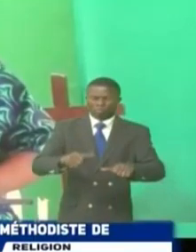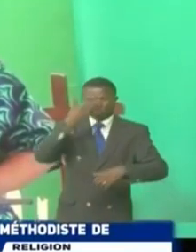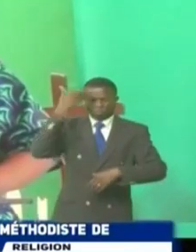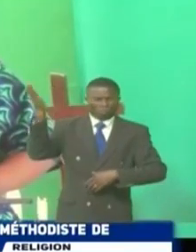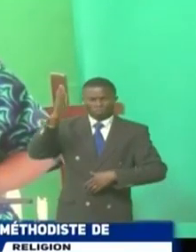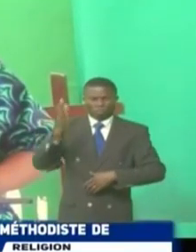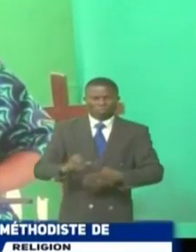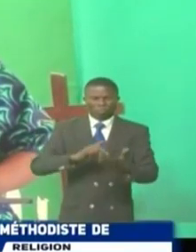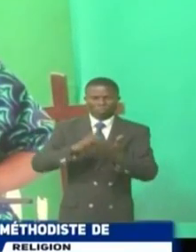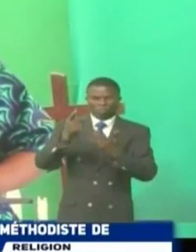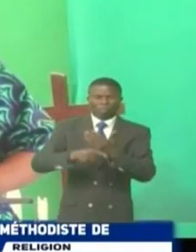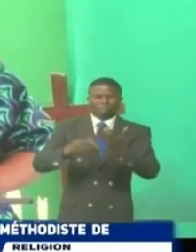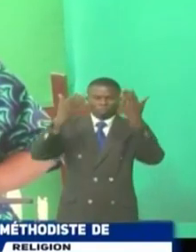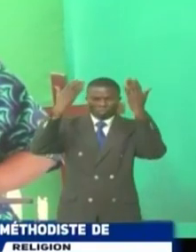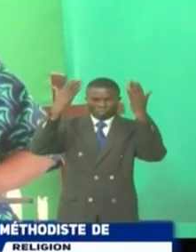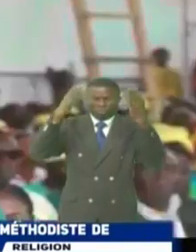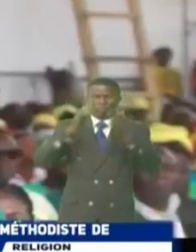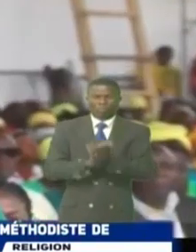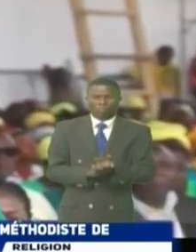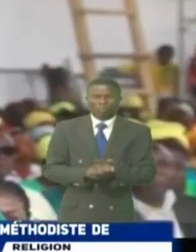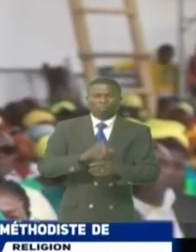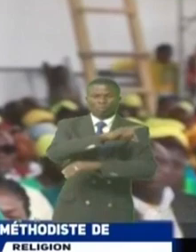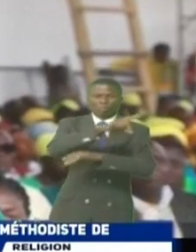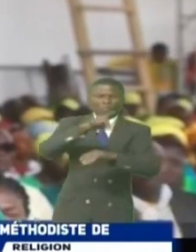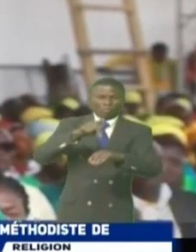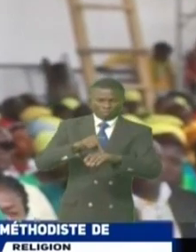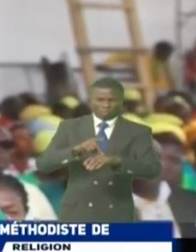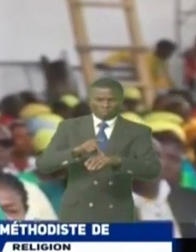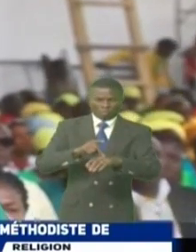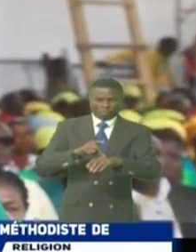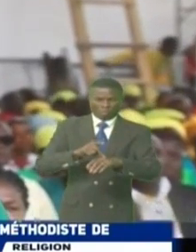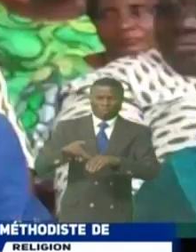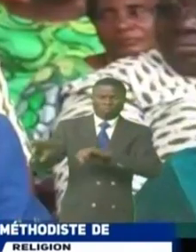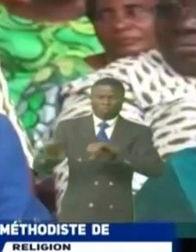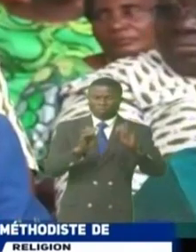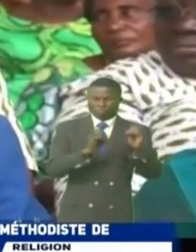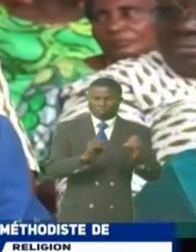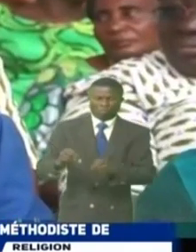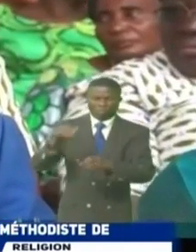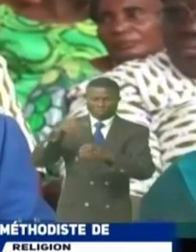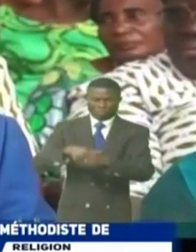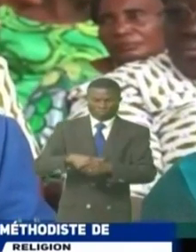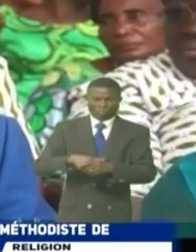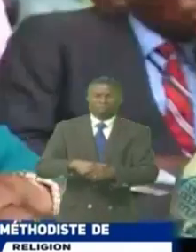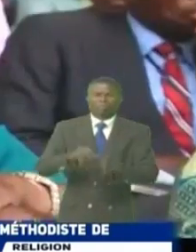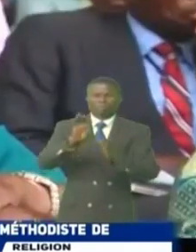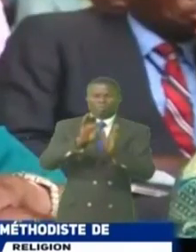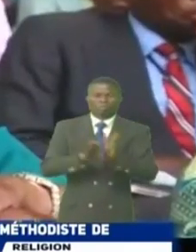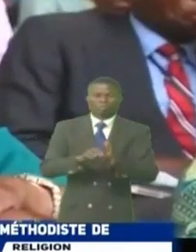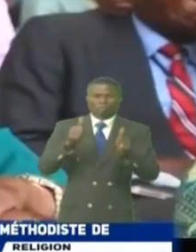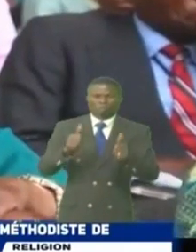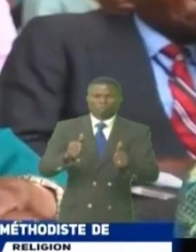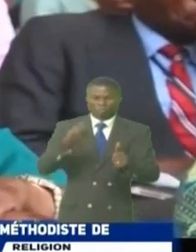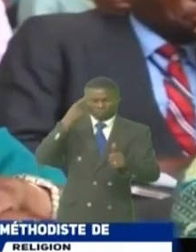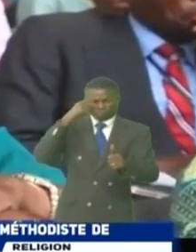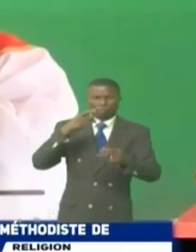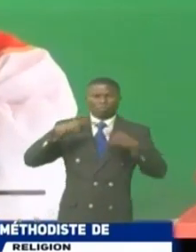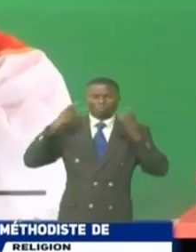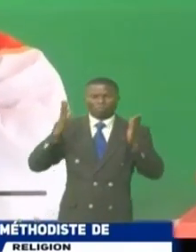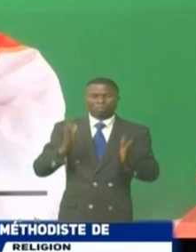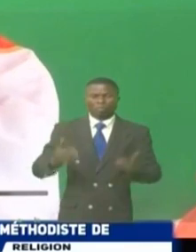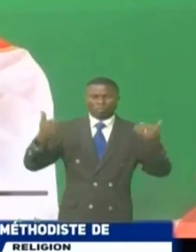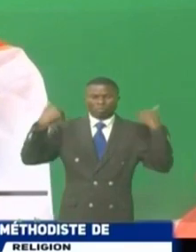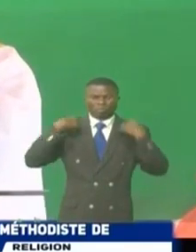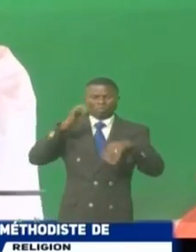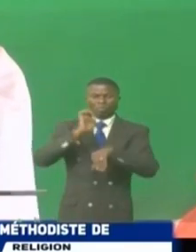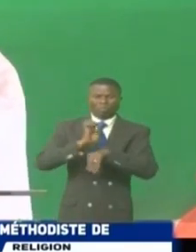les annales célestes. Tant cette paroisse peut désormais tenir ses activités dans les meilleures conditions. Pour le révérend Olivier